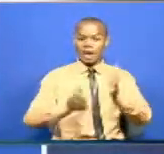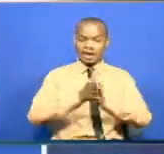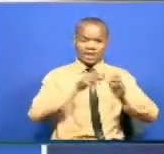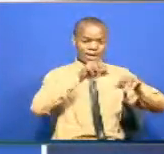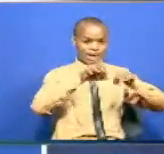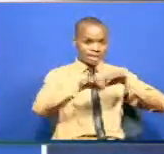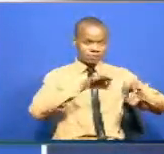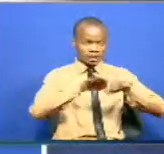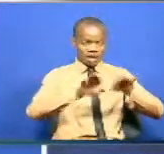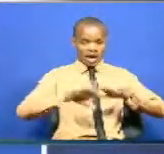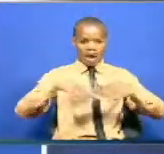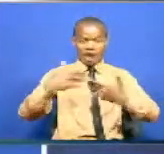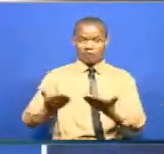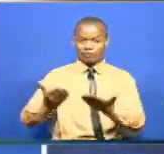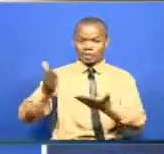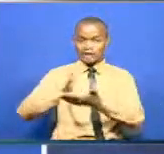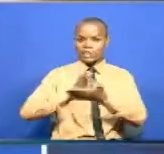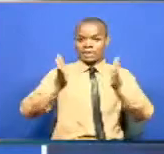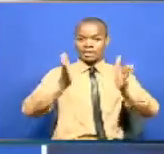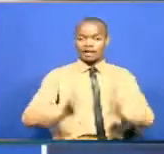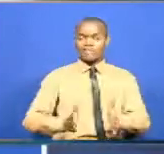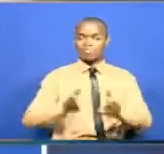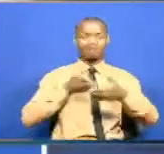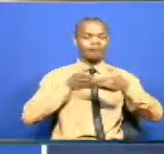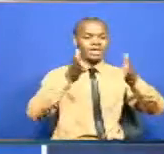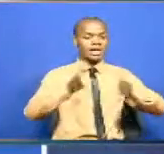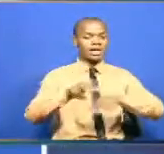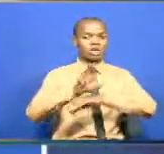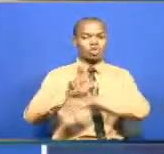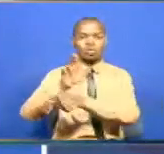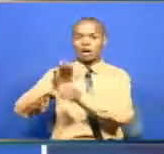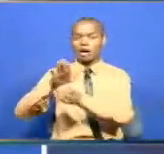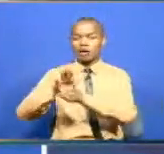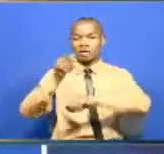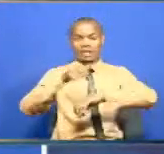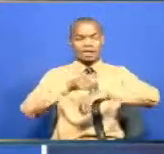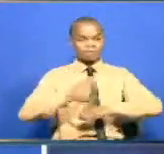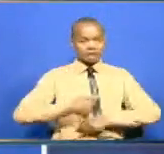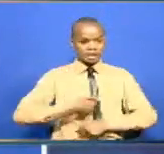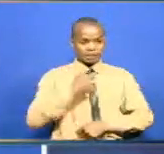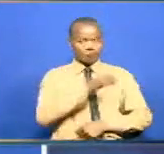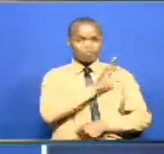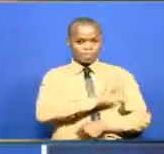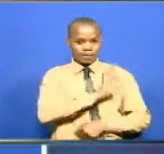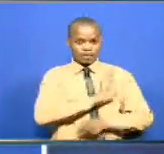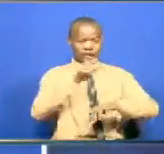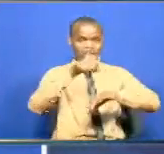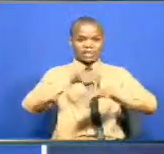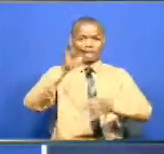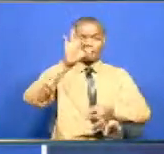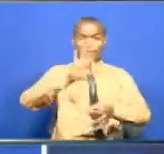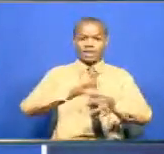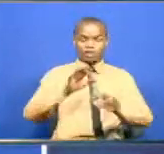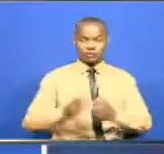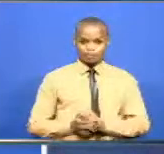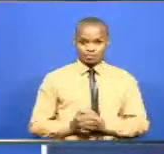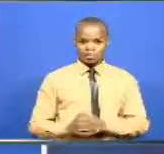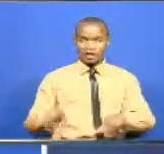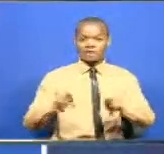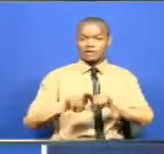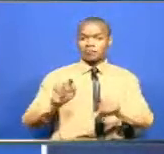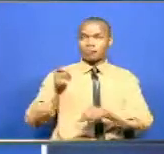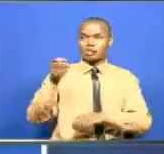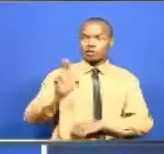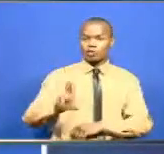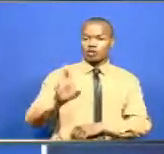yake kwamba sekta hiyo hutumiwa na wanasiasa kwa maslahi yao wakati wa uchaguzi, na akawahimiza kuwekeza